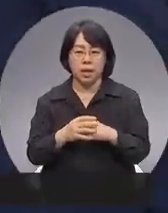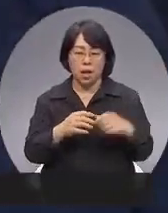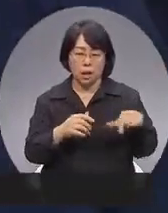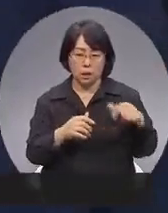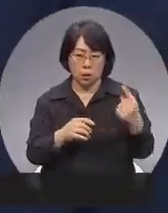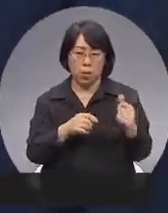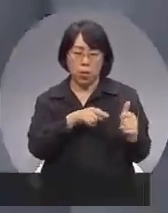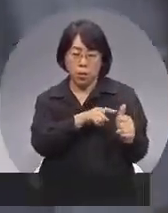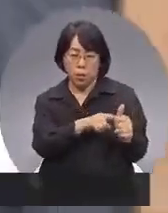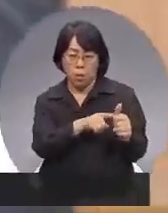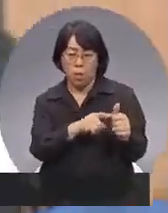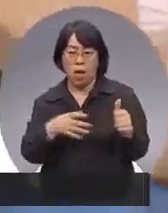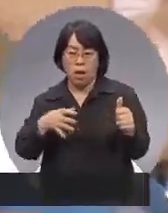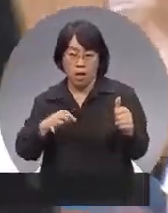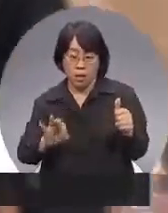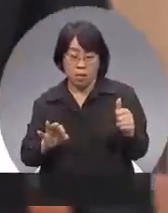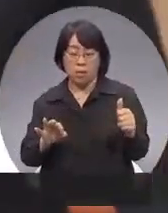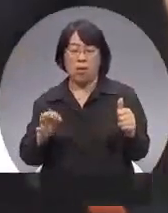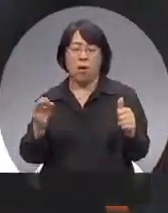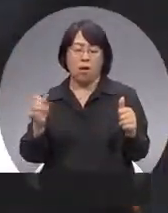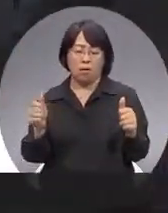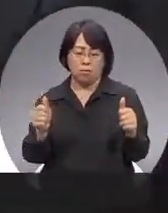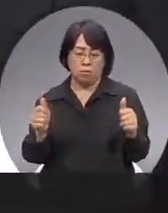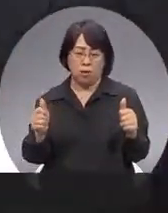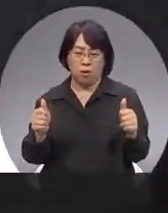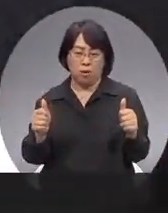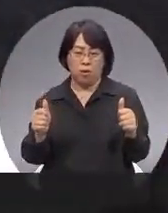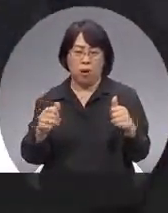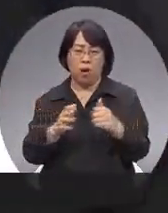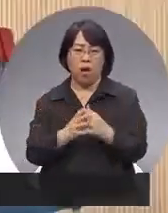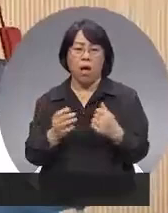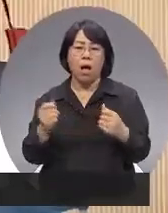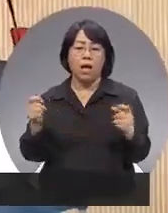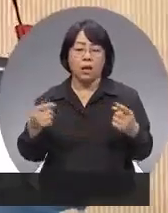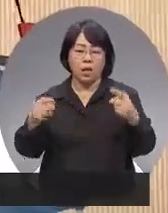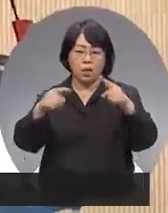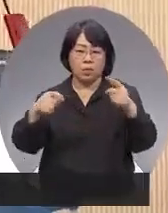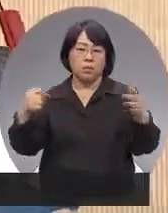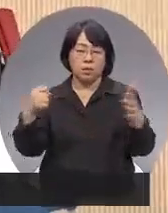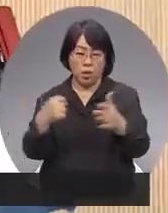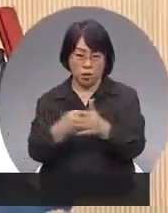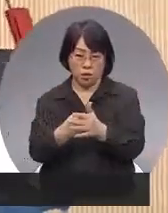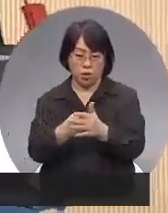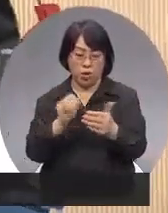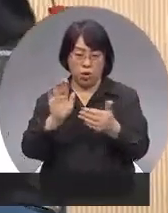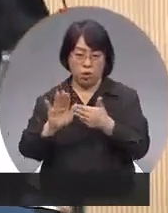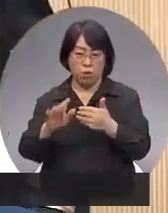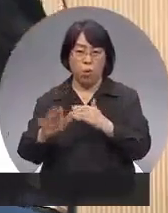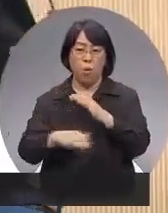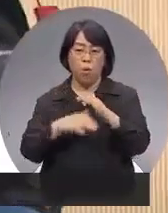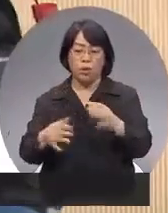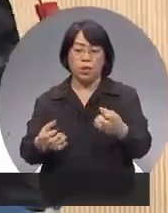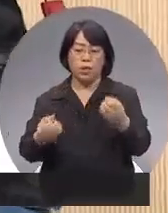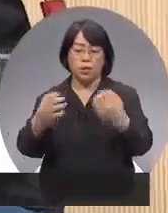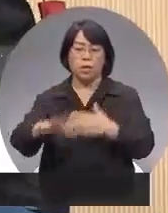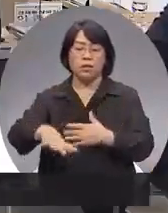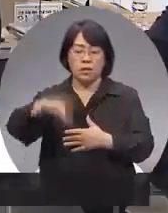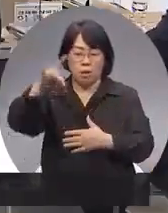더불어민주당 노영민 후보와 국민의힘 김영환 후보가 대진표 확정 뒤 공식 행사에서 처음으로 만나 손을